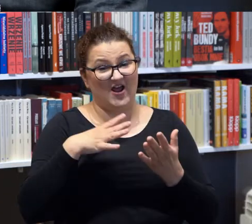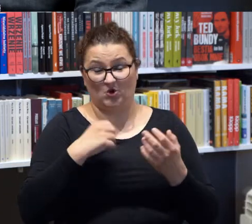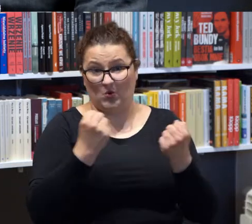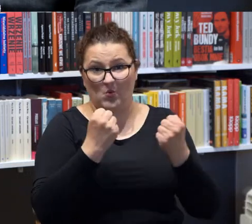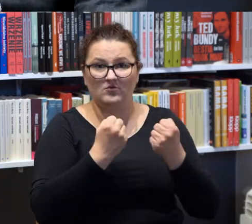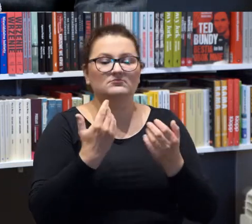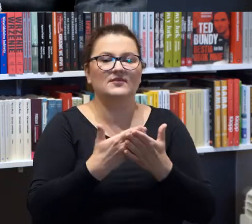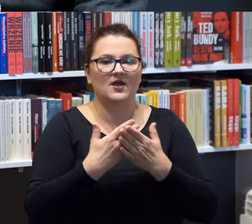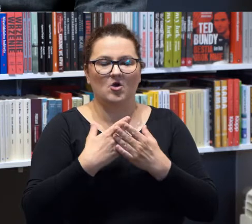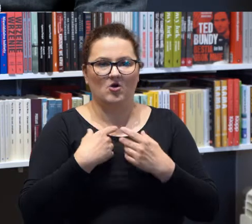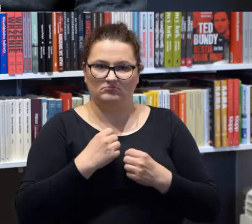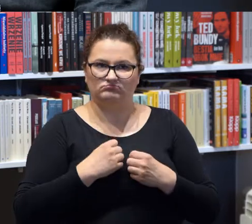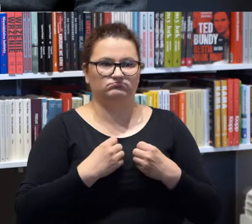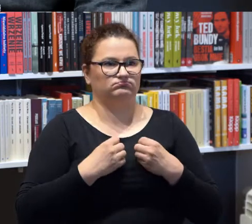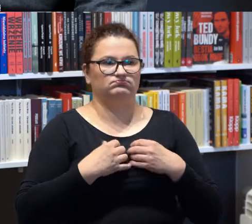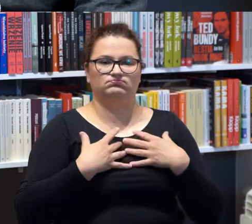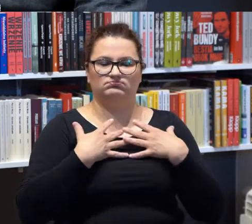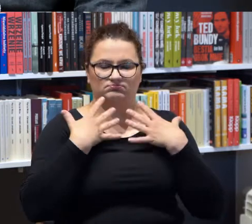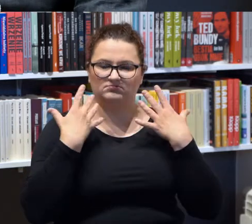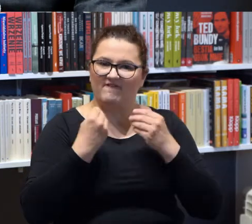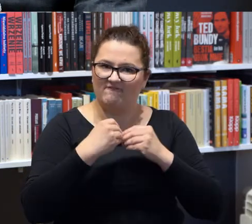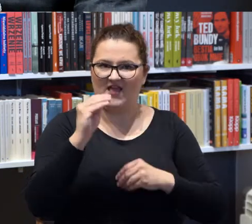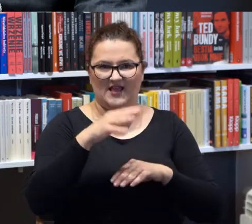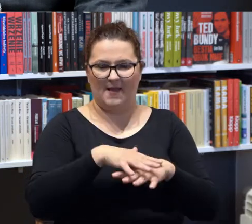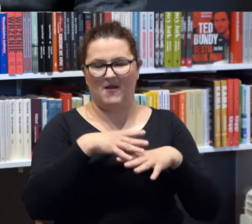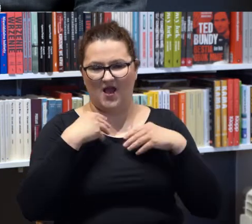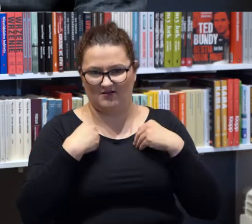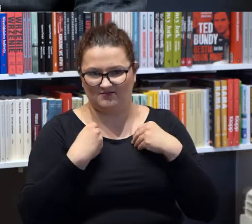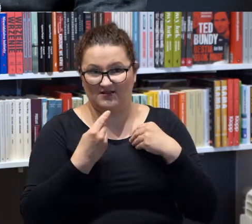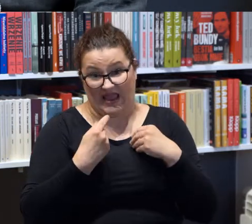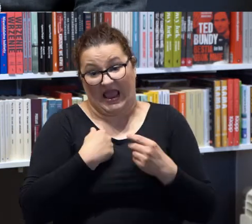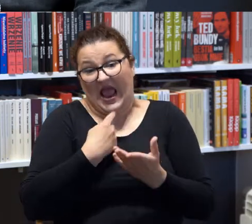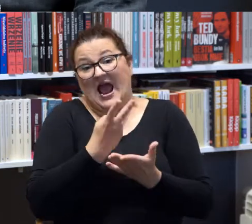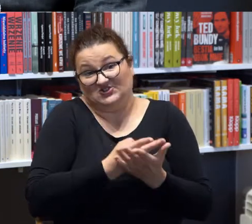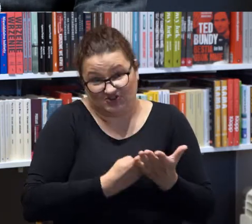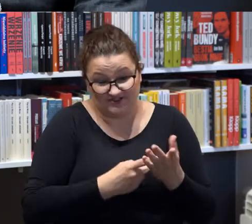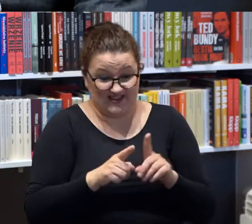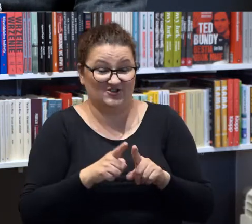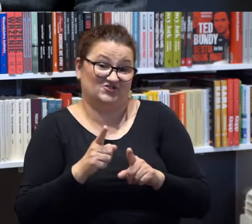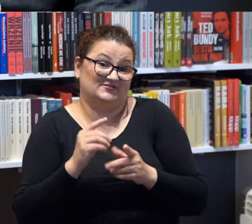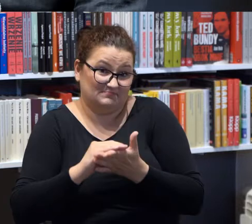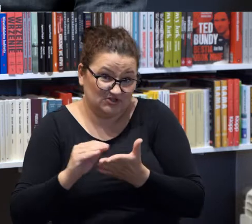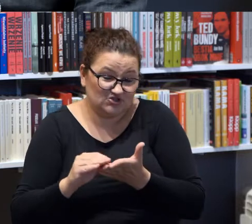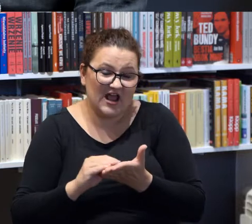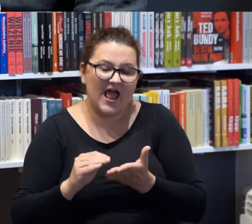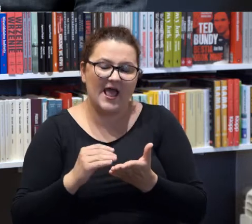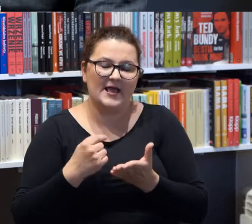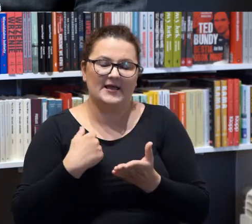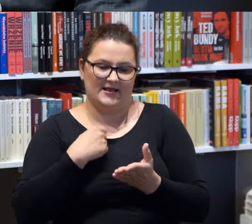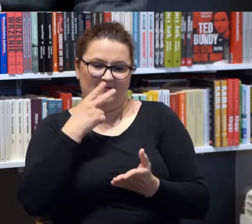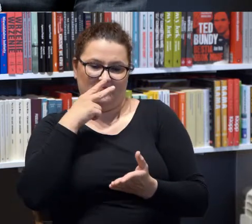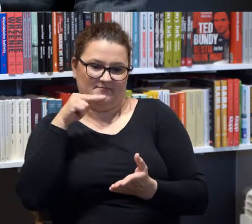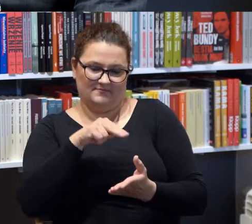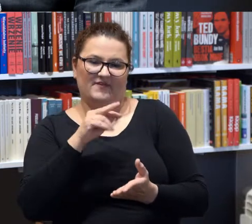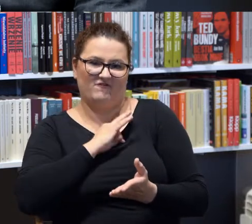ludziach empatię. I ja mogę powiedzieć z perspektywy osoby, która nie tylko czyta, ale też coś napisała, że to w przypadku pisania jeszcze